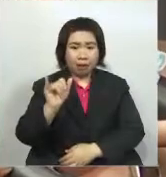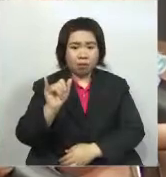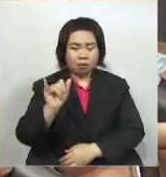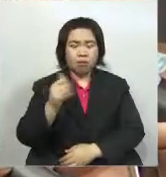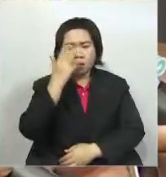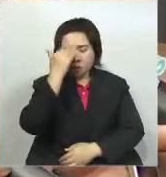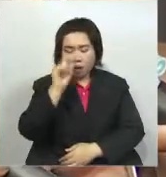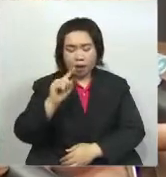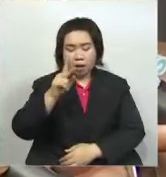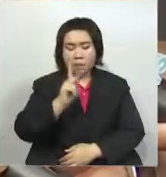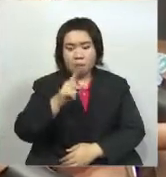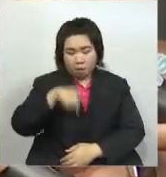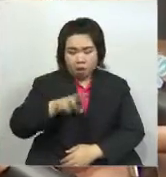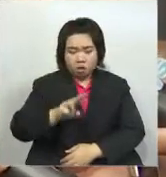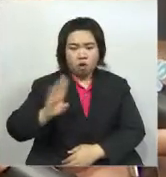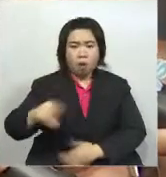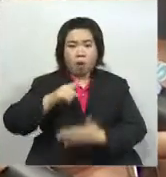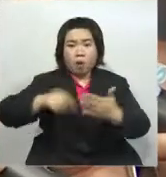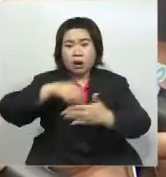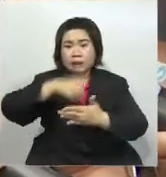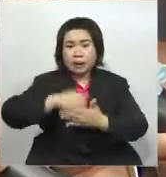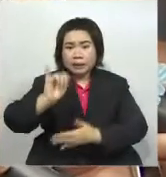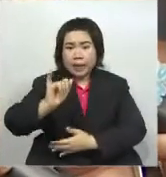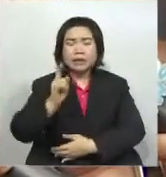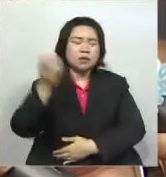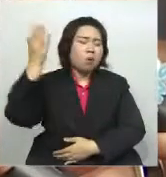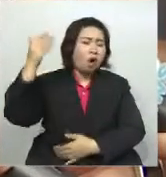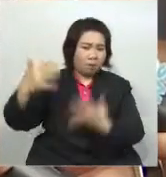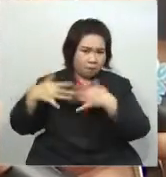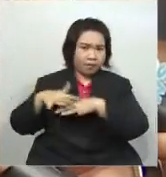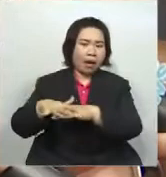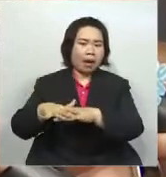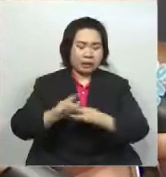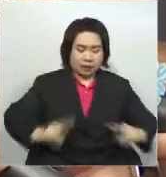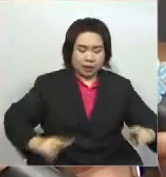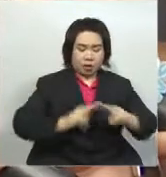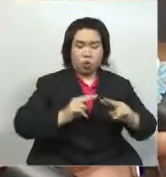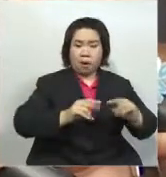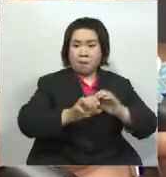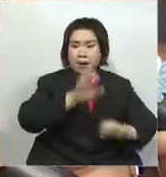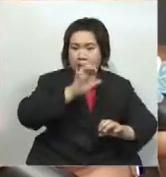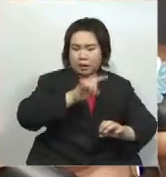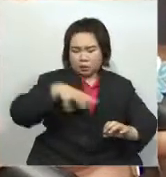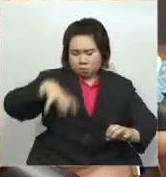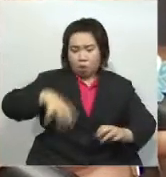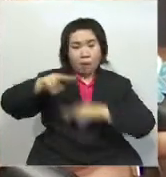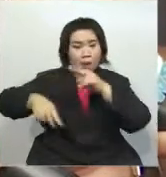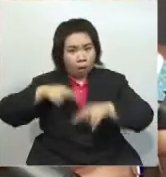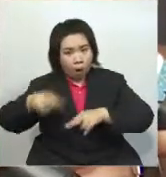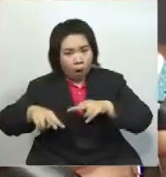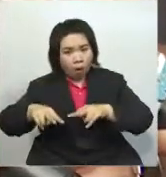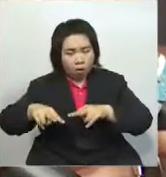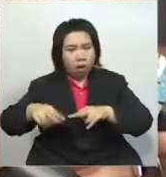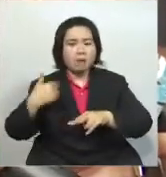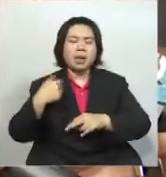กในเรื่องของการที่จะแจ้งประสานกันมาก่อนเนี่ยกระทรวงมหาดไทยดูกรมการปกครองเกี่ยวข้องอะไรบ้างเกี่ยวข้อง